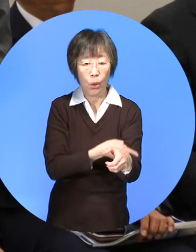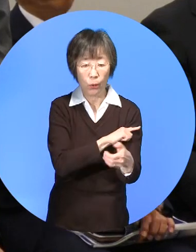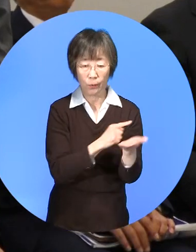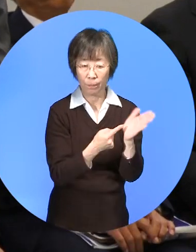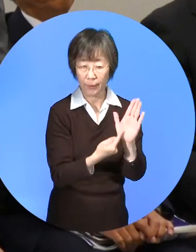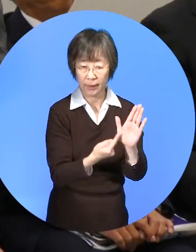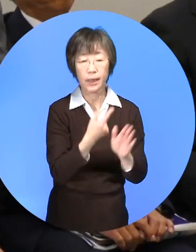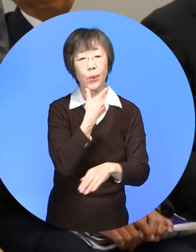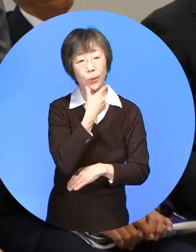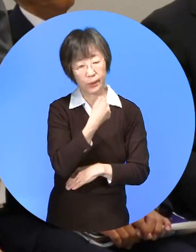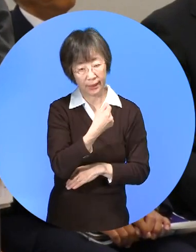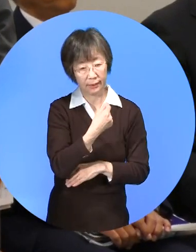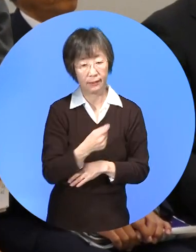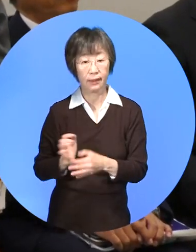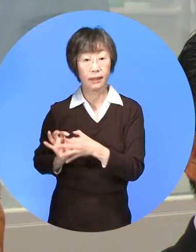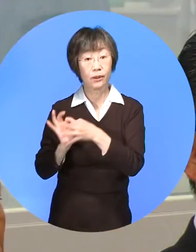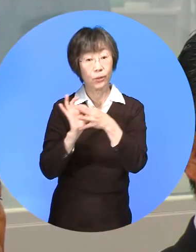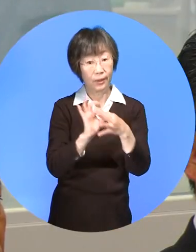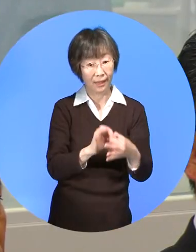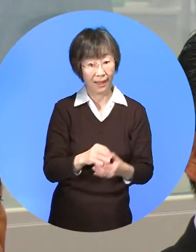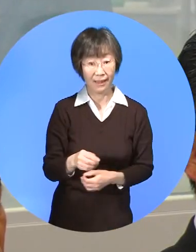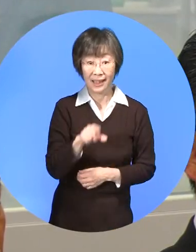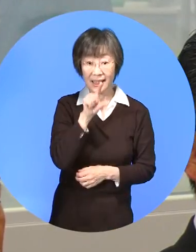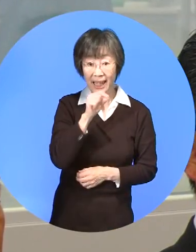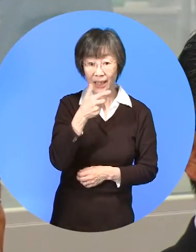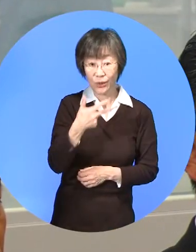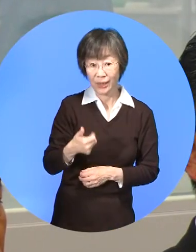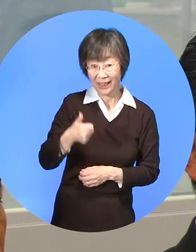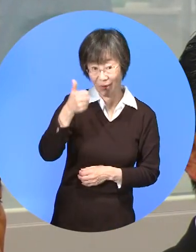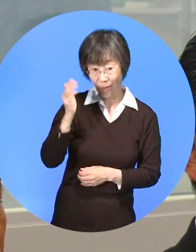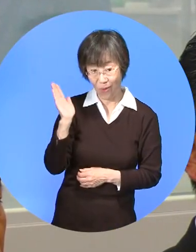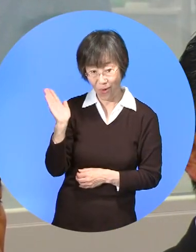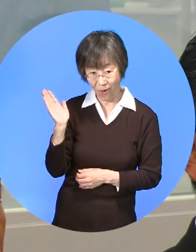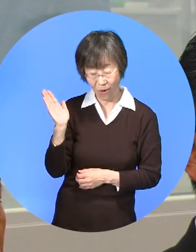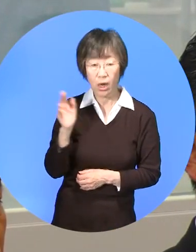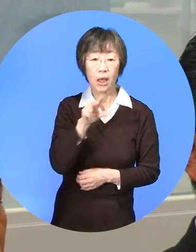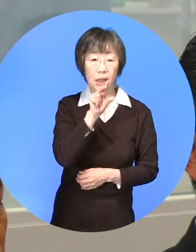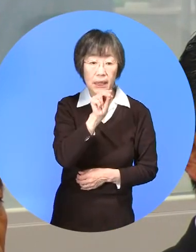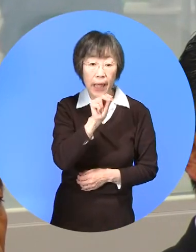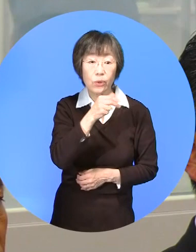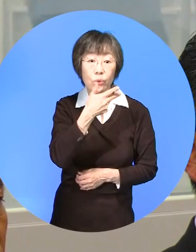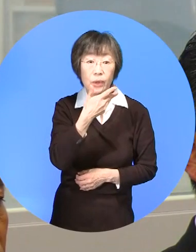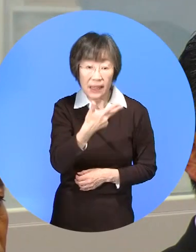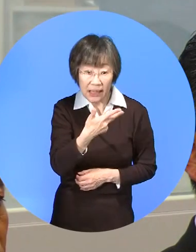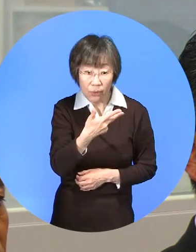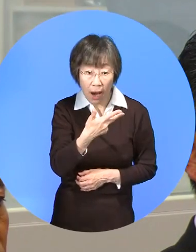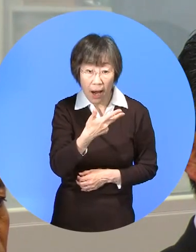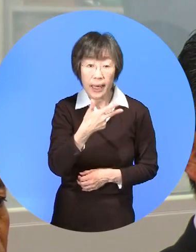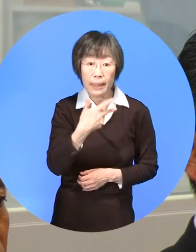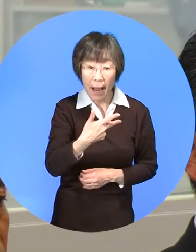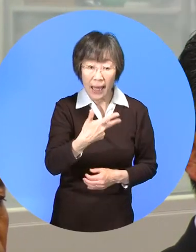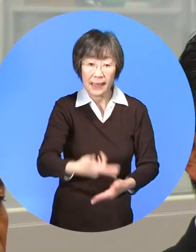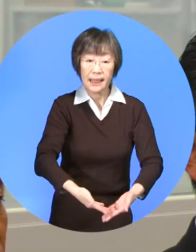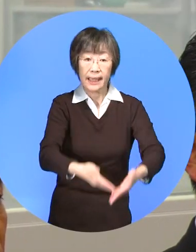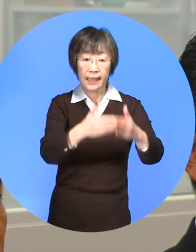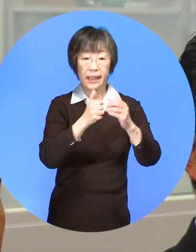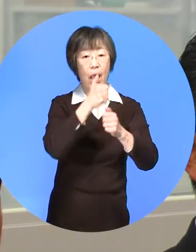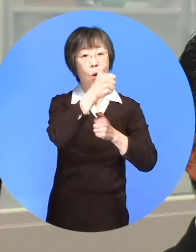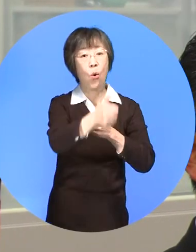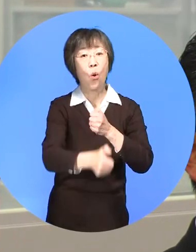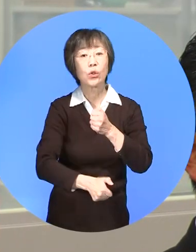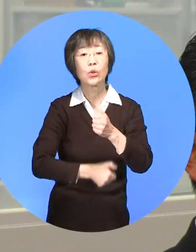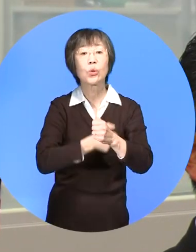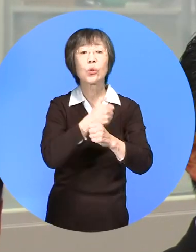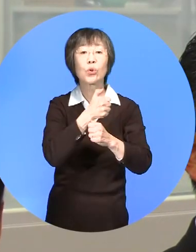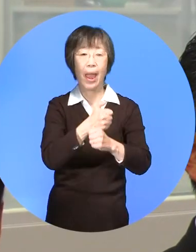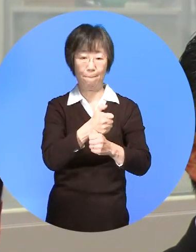て森山和正摂津市長が、摂津市が市政施行50周年を迎えたこの時期に共同運営すること